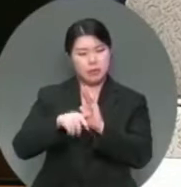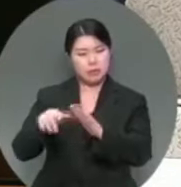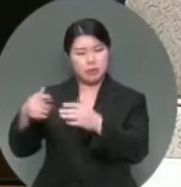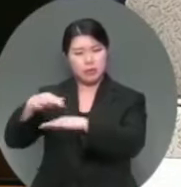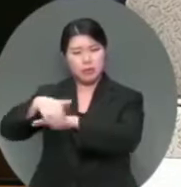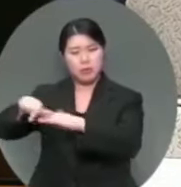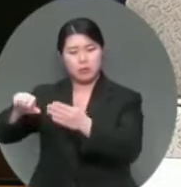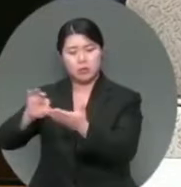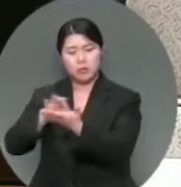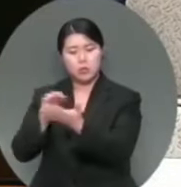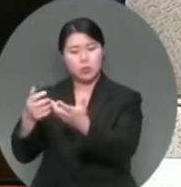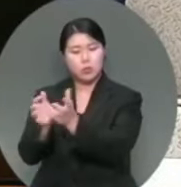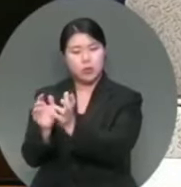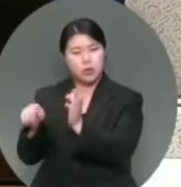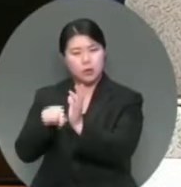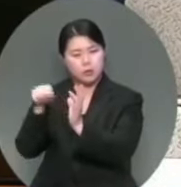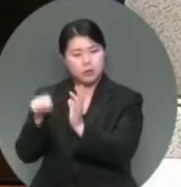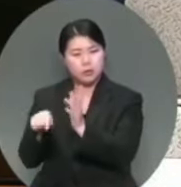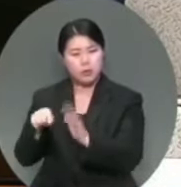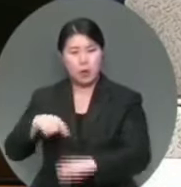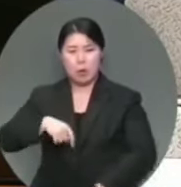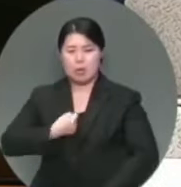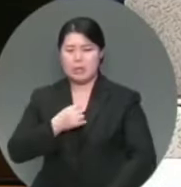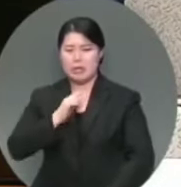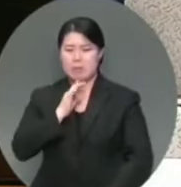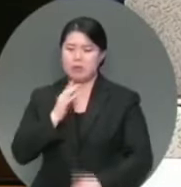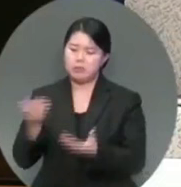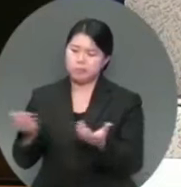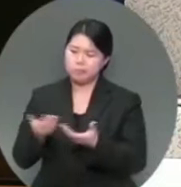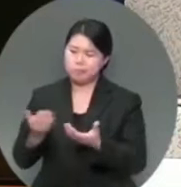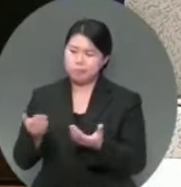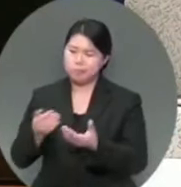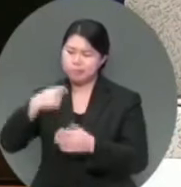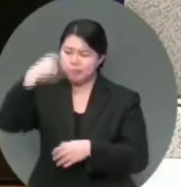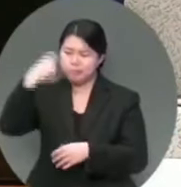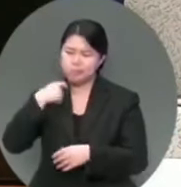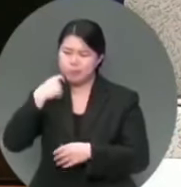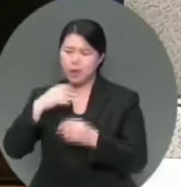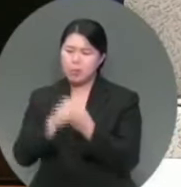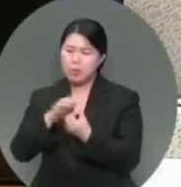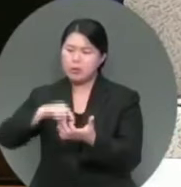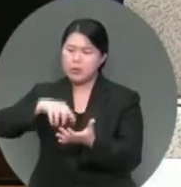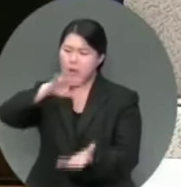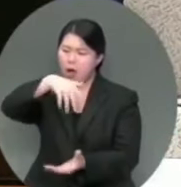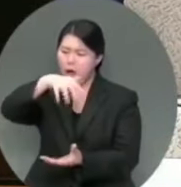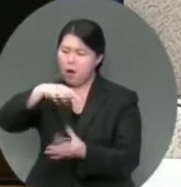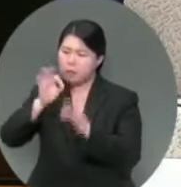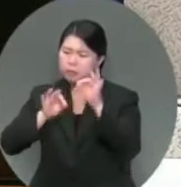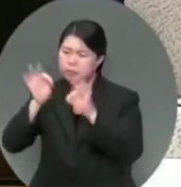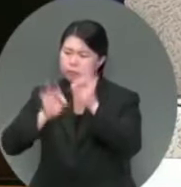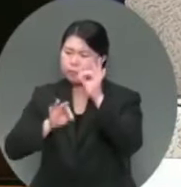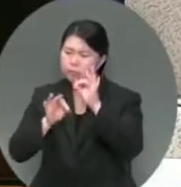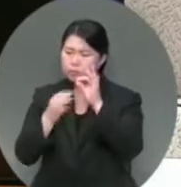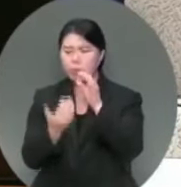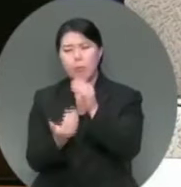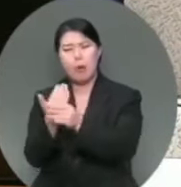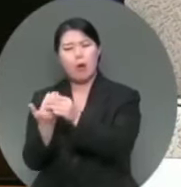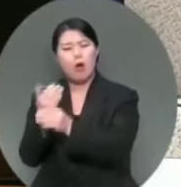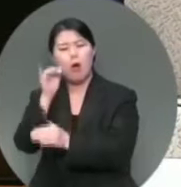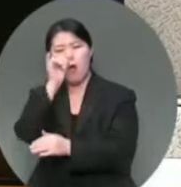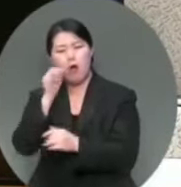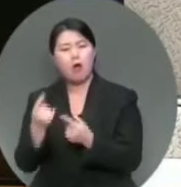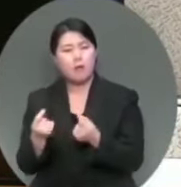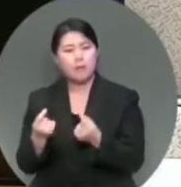내에서 자체에서 기재부 혼자만 하고 있는 게 아닌가 그래서 이런 세수 오차가 발생하는 것이 아닌가 이런 생각이